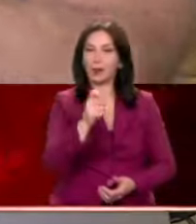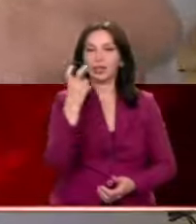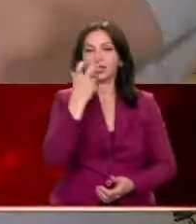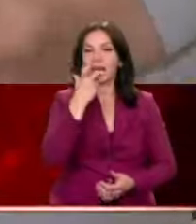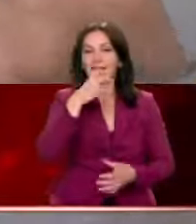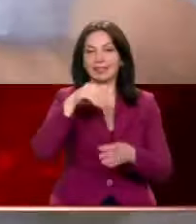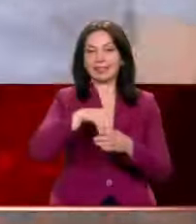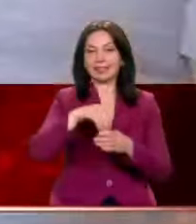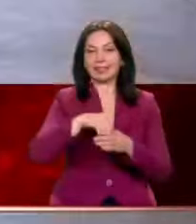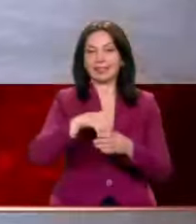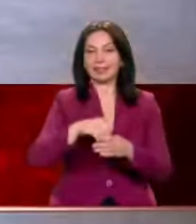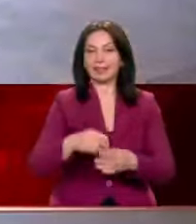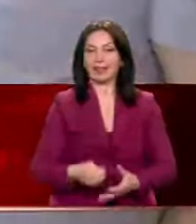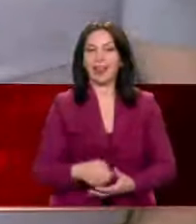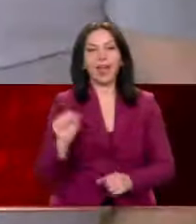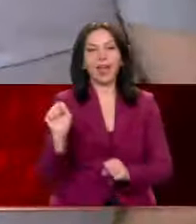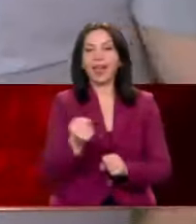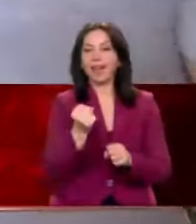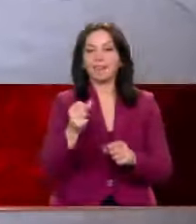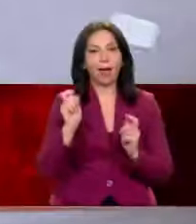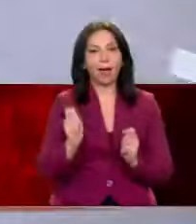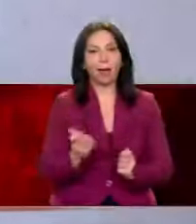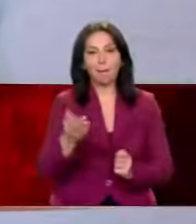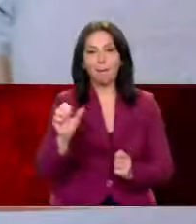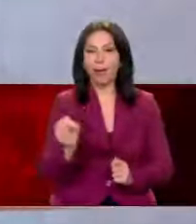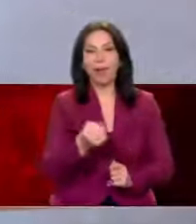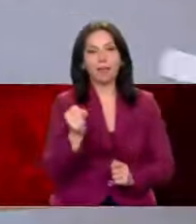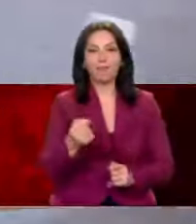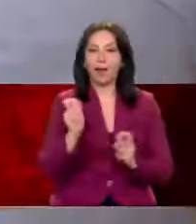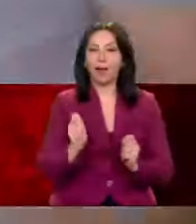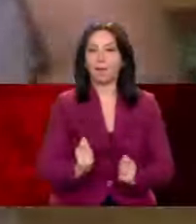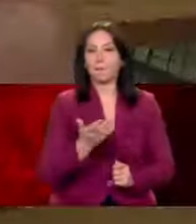duruyorsun? Helva yapsana, helva